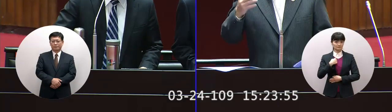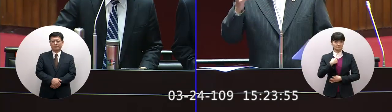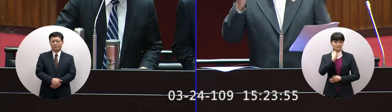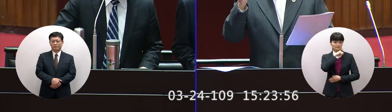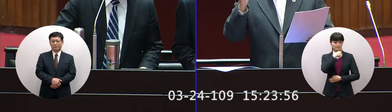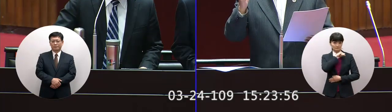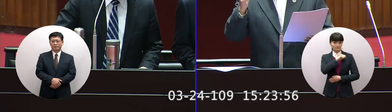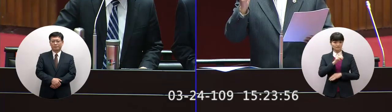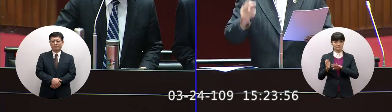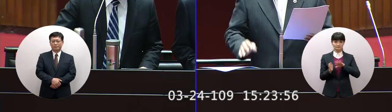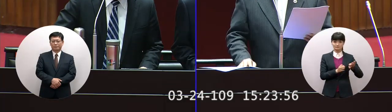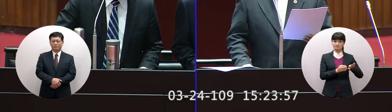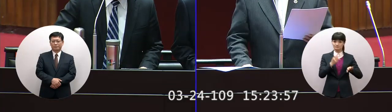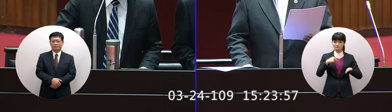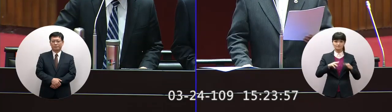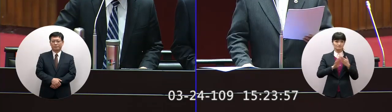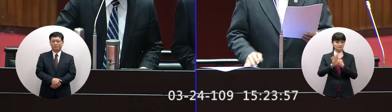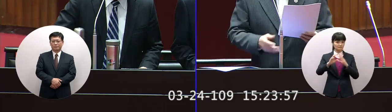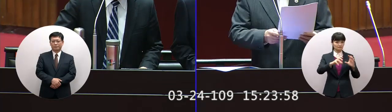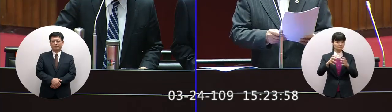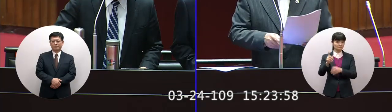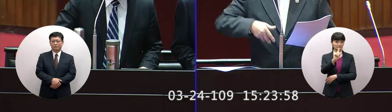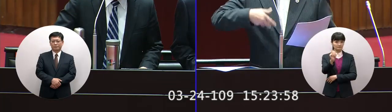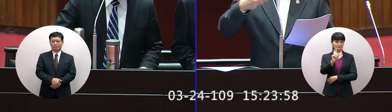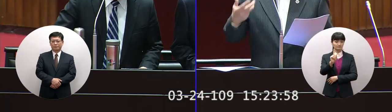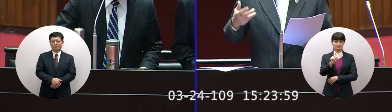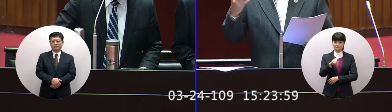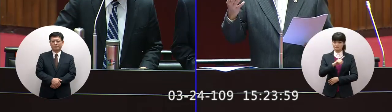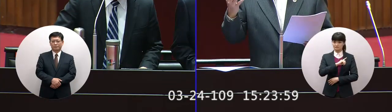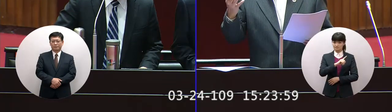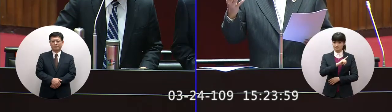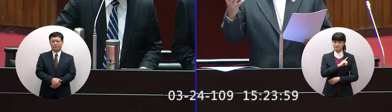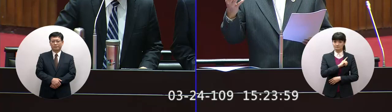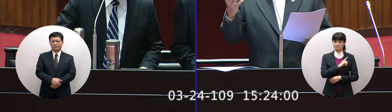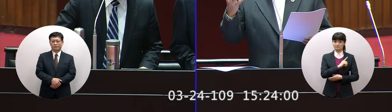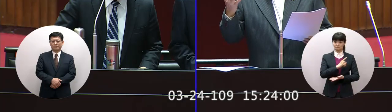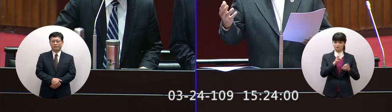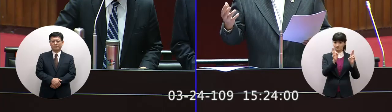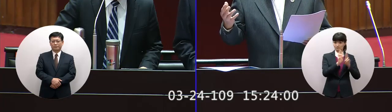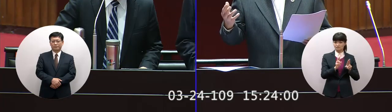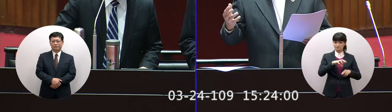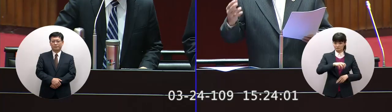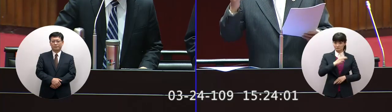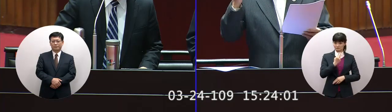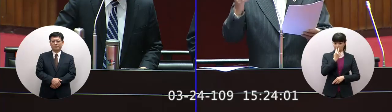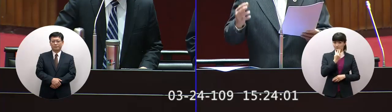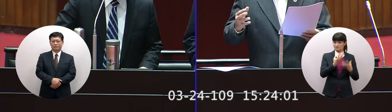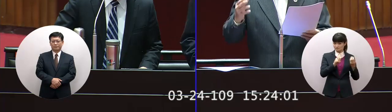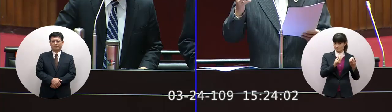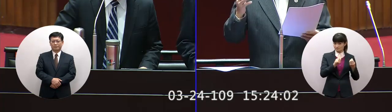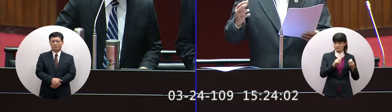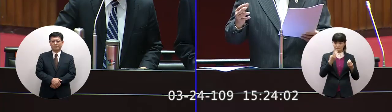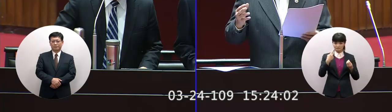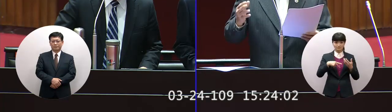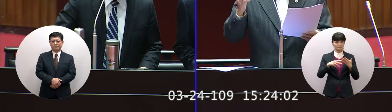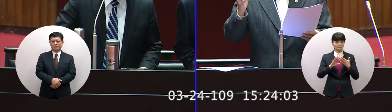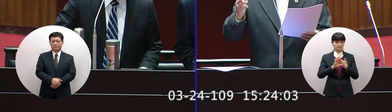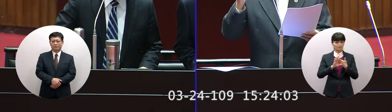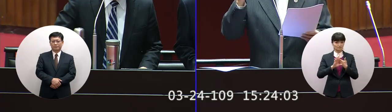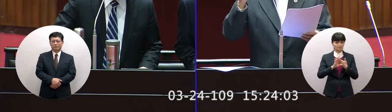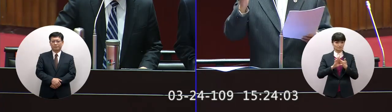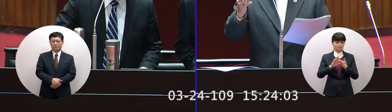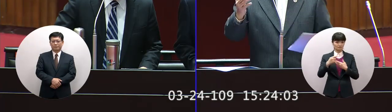外，有没有哪一个国家是自己没有生产天然气而有这么高的配